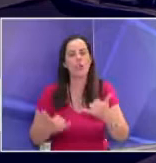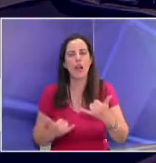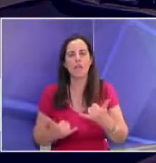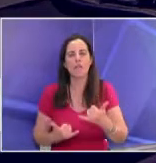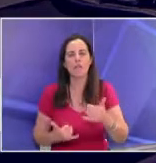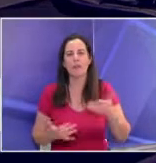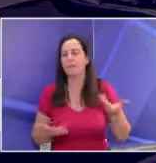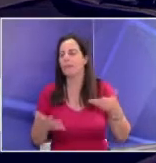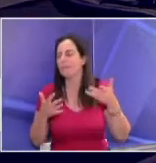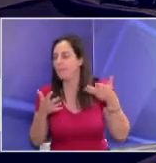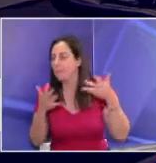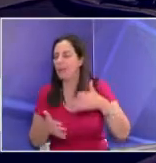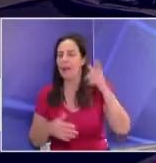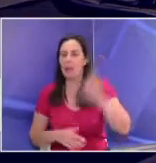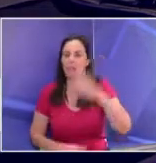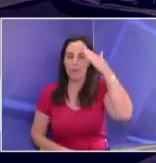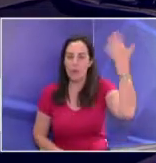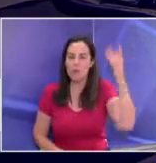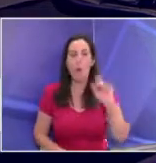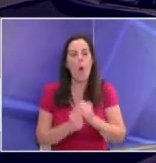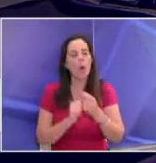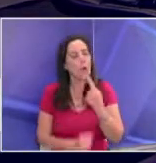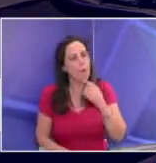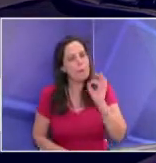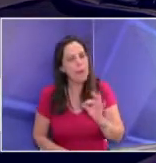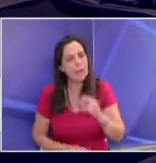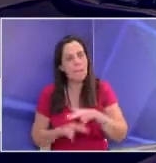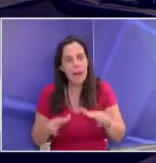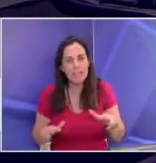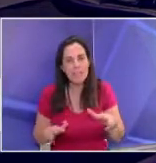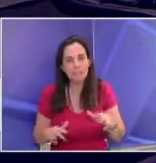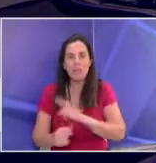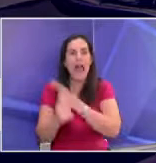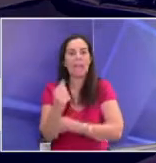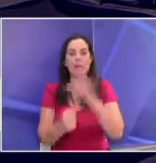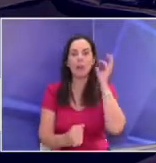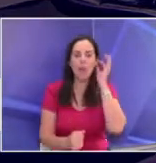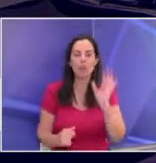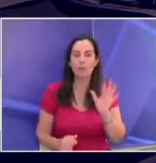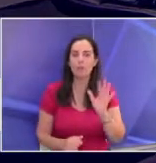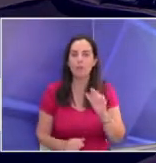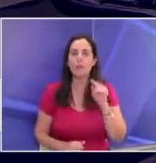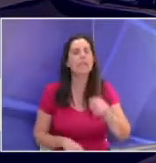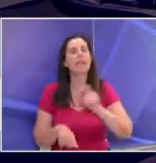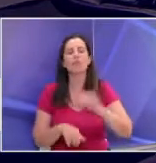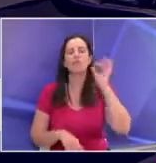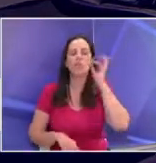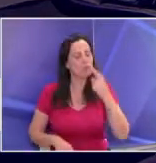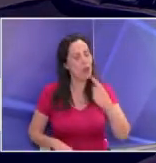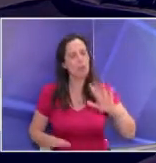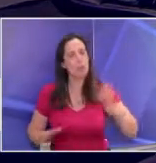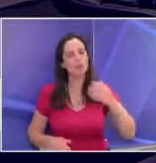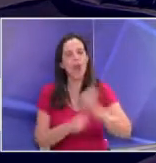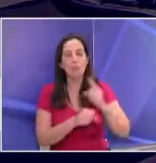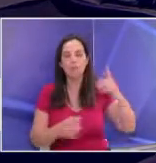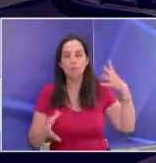מתקפה נגד סלבריטאים מפורסמים, או שבעצם אנחנו מדברים על מצב של העצמת נשים, שבה נשים, זה הזמן של הנשים להגיד את מה